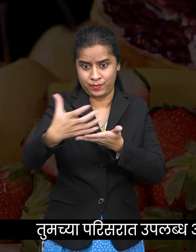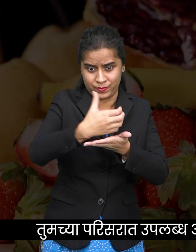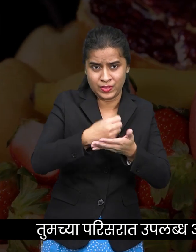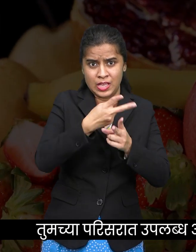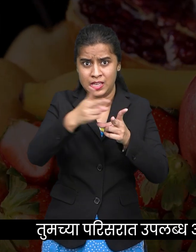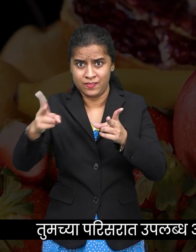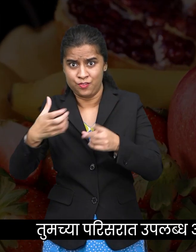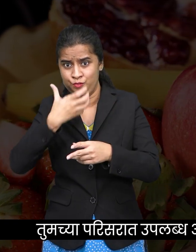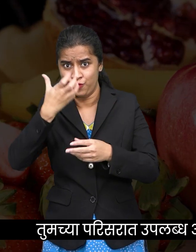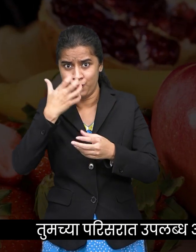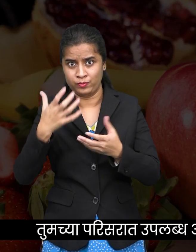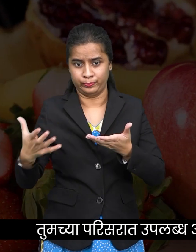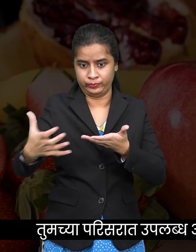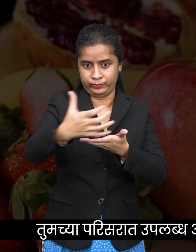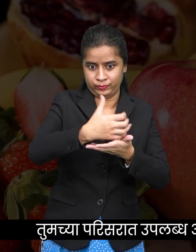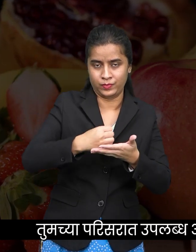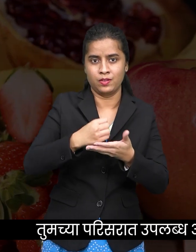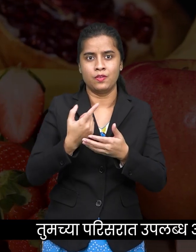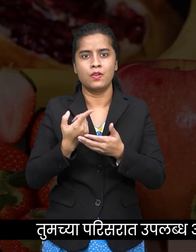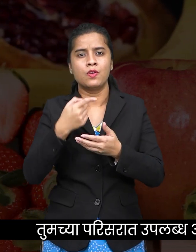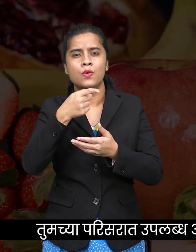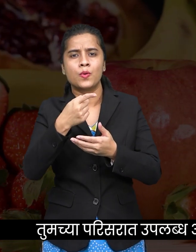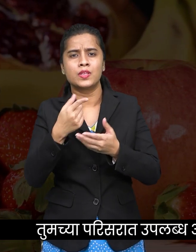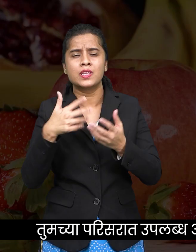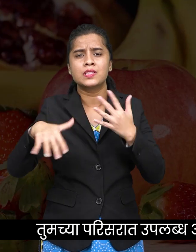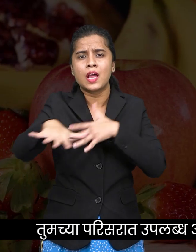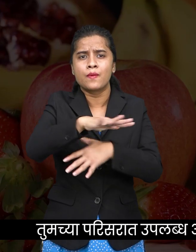बिया. तुमच्या परिसरात उपलब्ध असलेली विविध प्रकारची